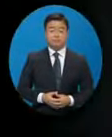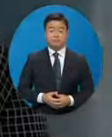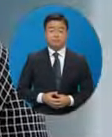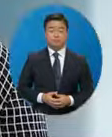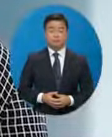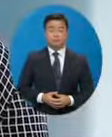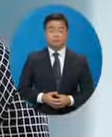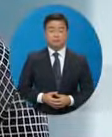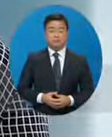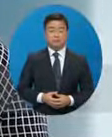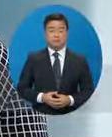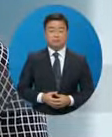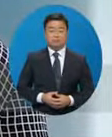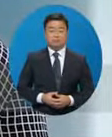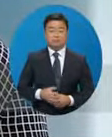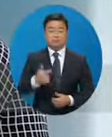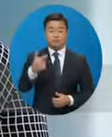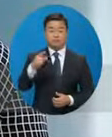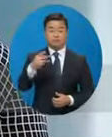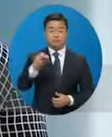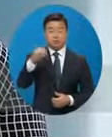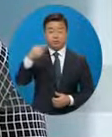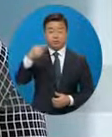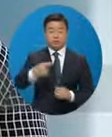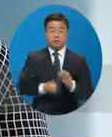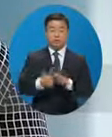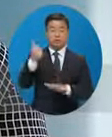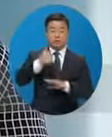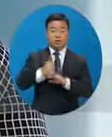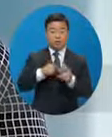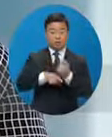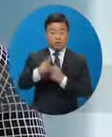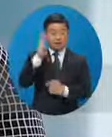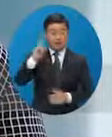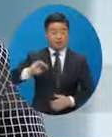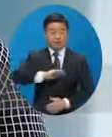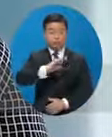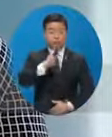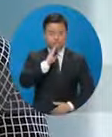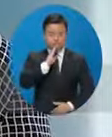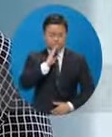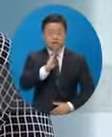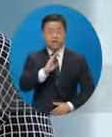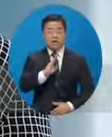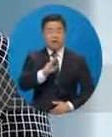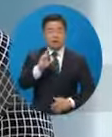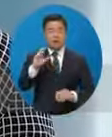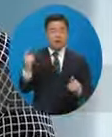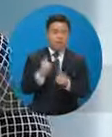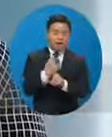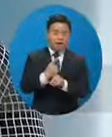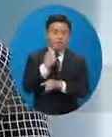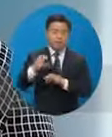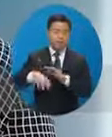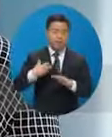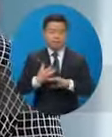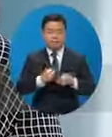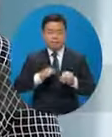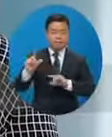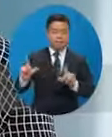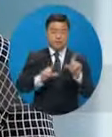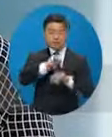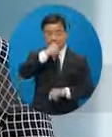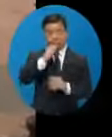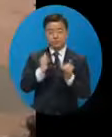Which is probably why Nollywood is successful because as you know, we Africans, black people, we're extremely dramatic. And so we tell